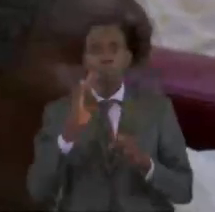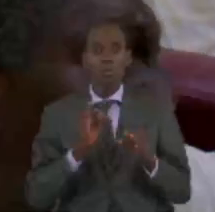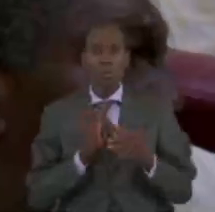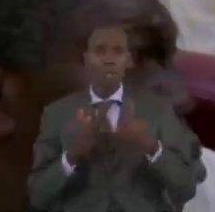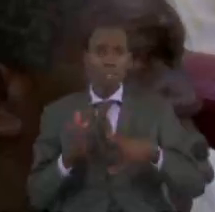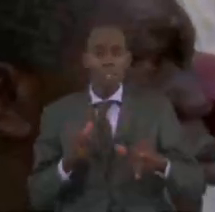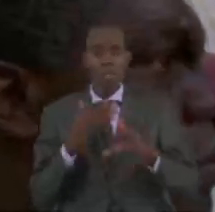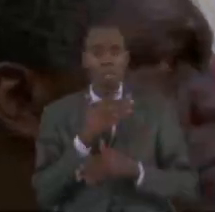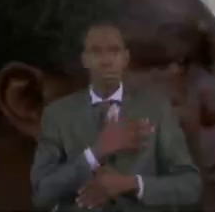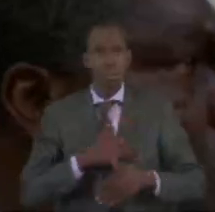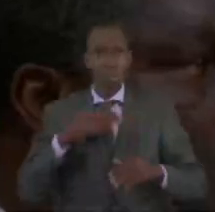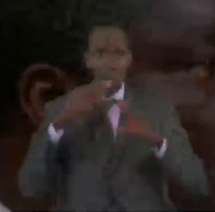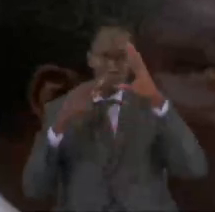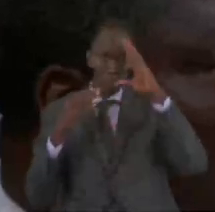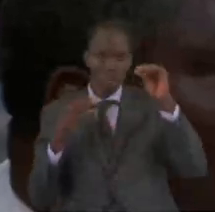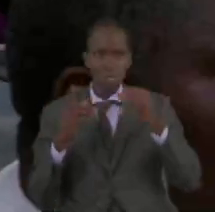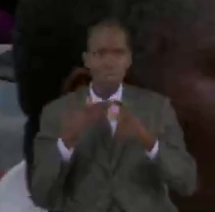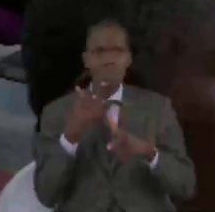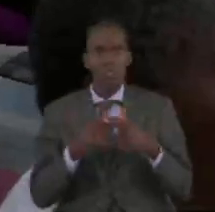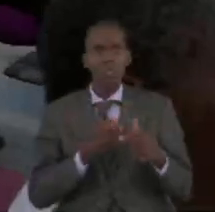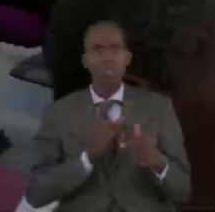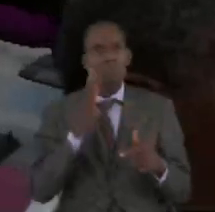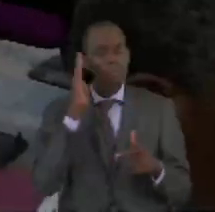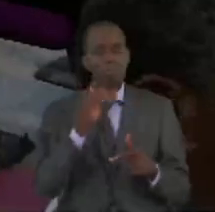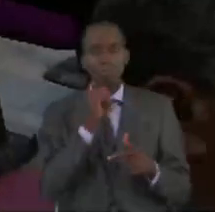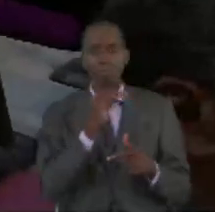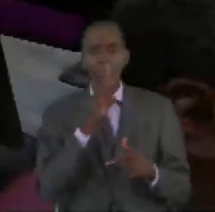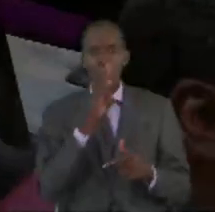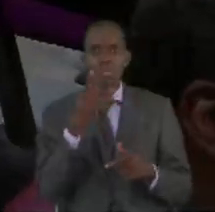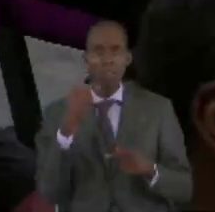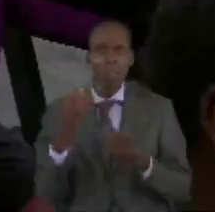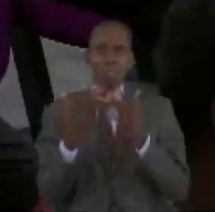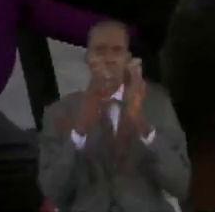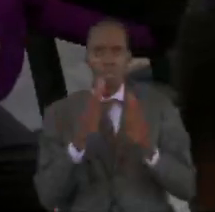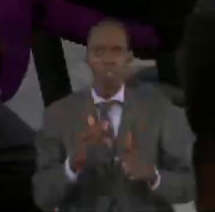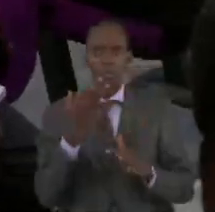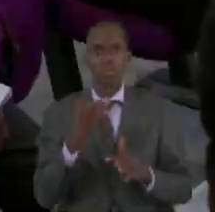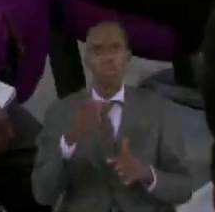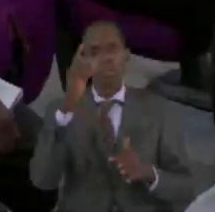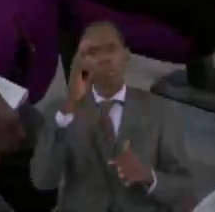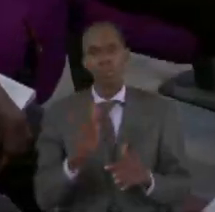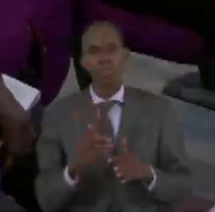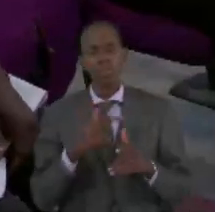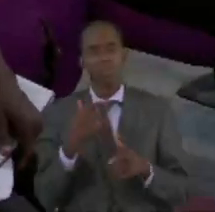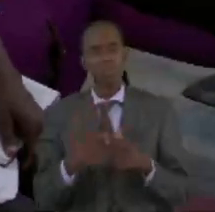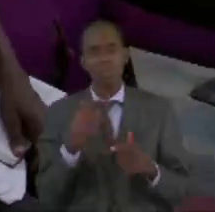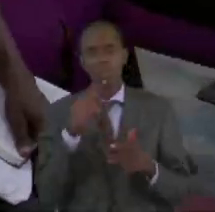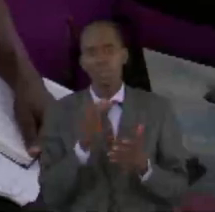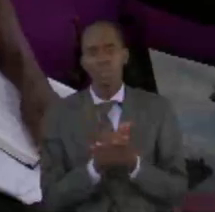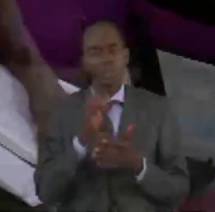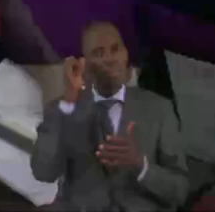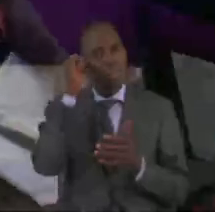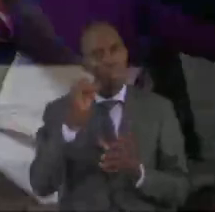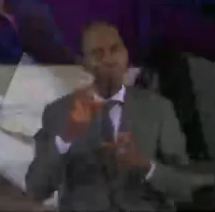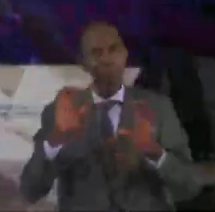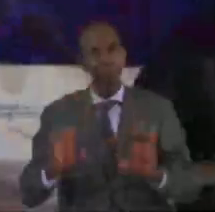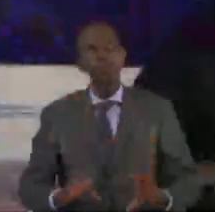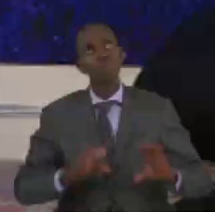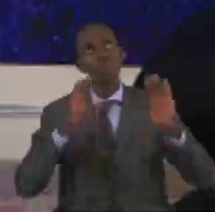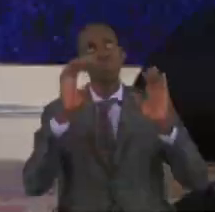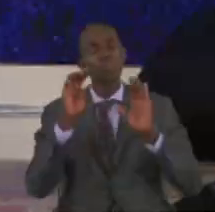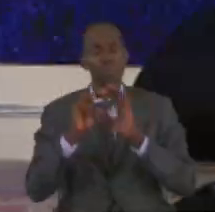je continue de plaire aux hommes, donc je ne serai pas serviteur de Christ. Et puis il a dit, sa dévotion,